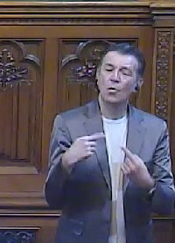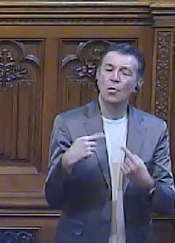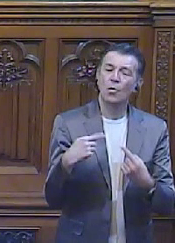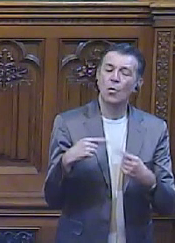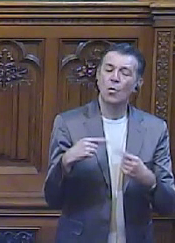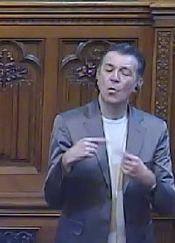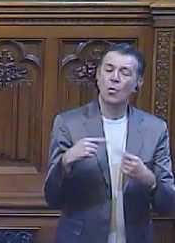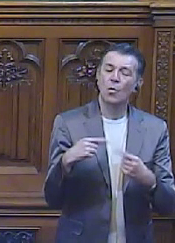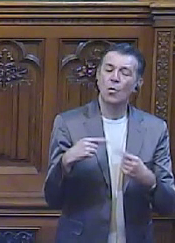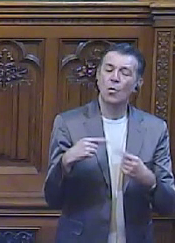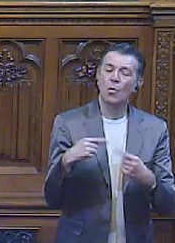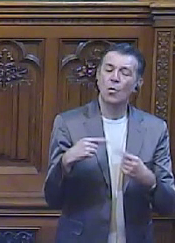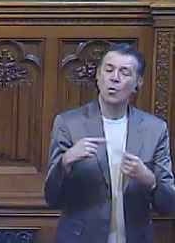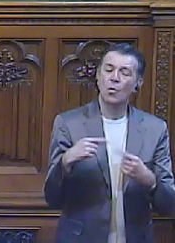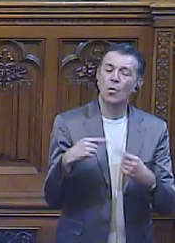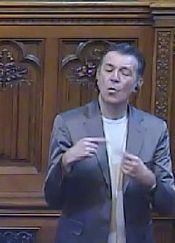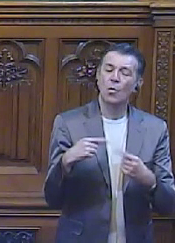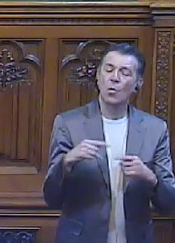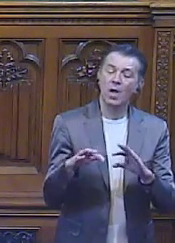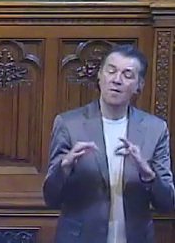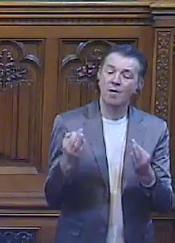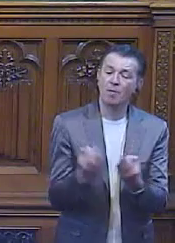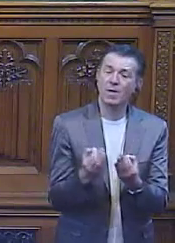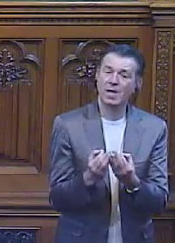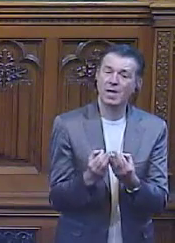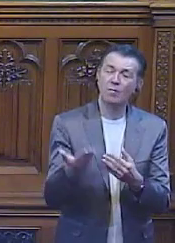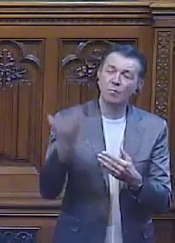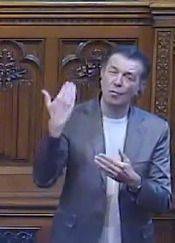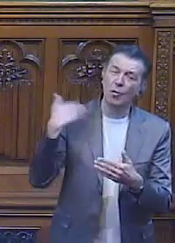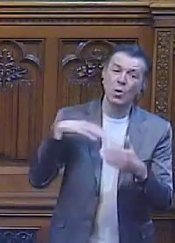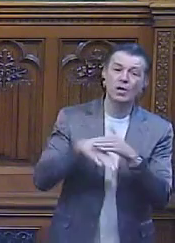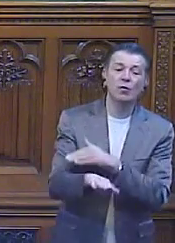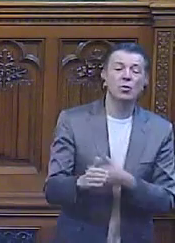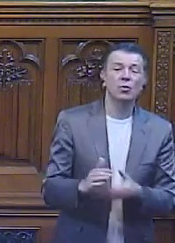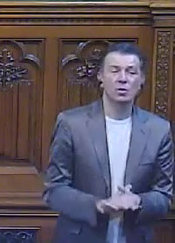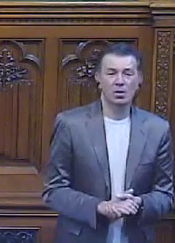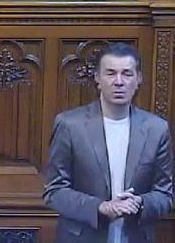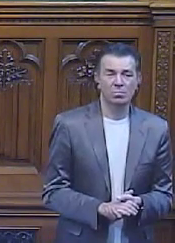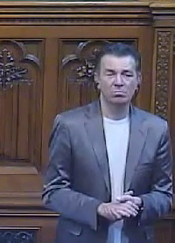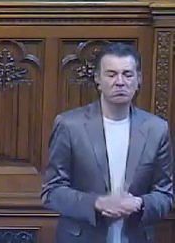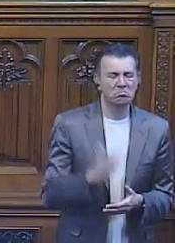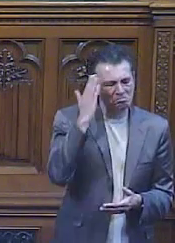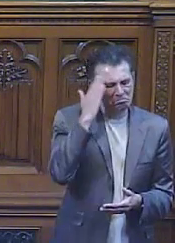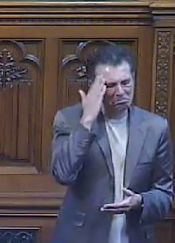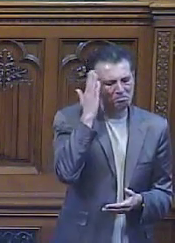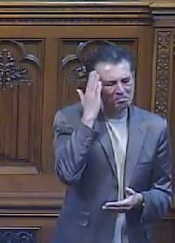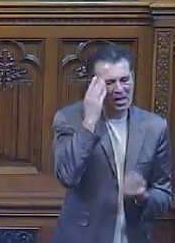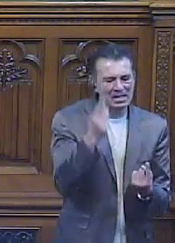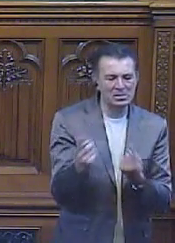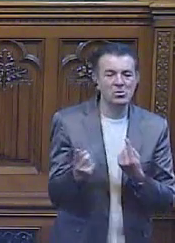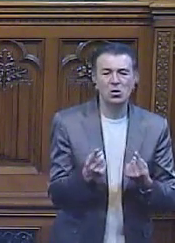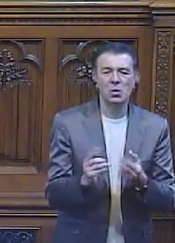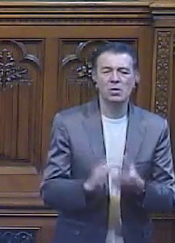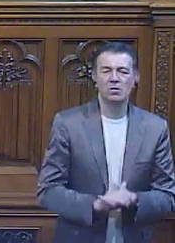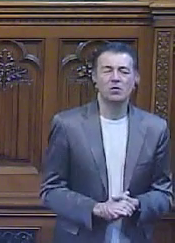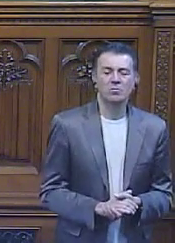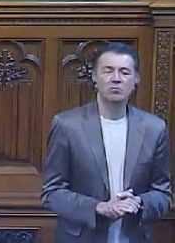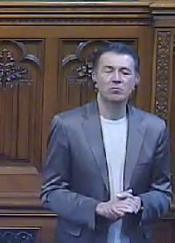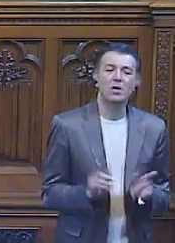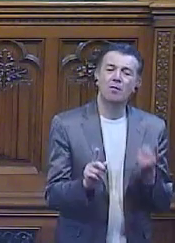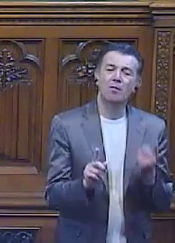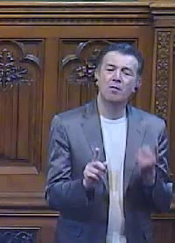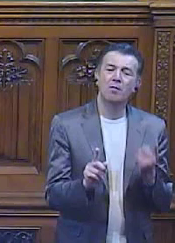und sind selbst aus Familien, die auf der Flucht waren, die das gut kennen. Reden Sie